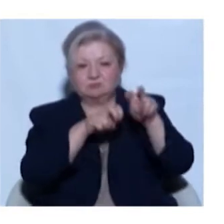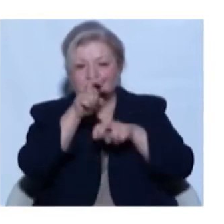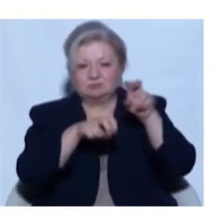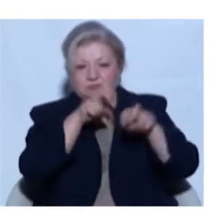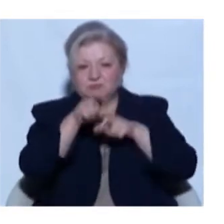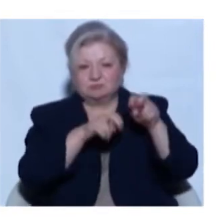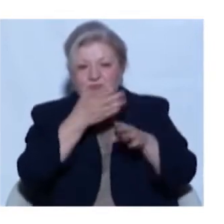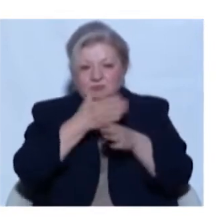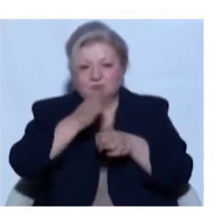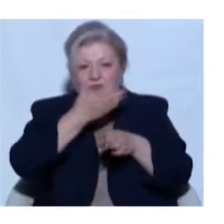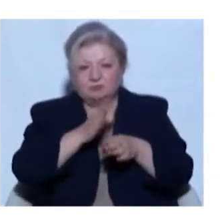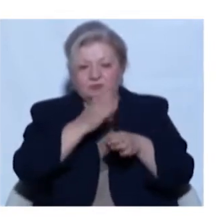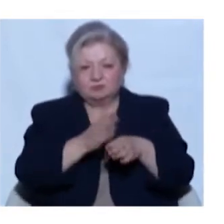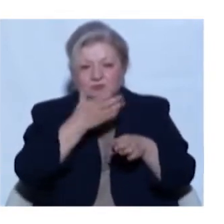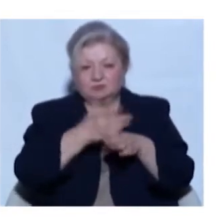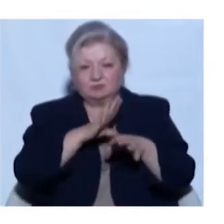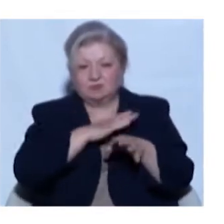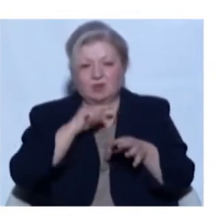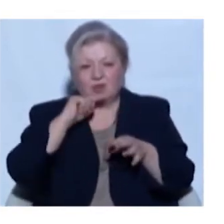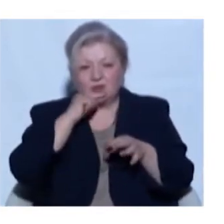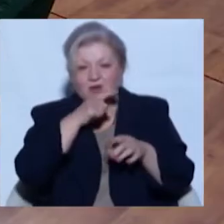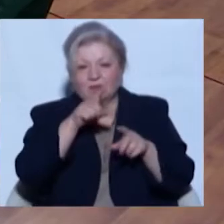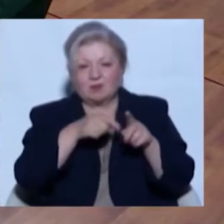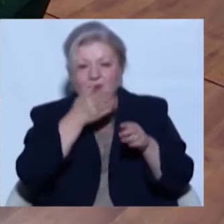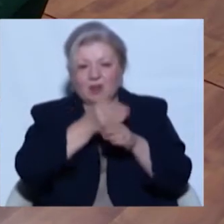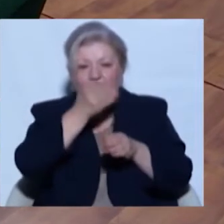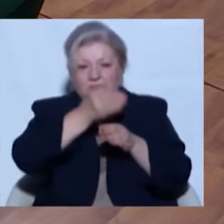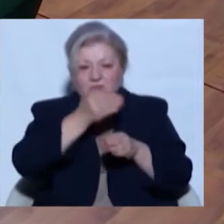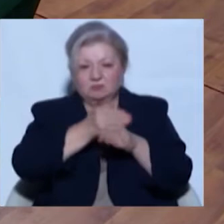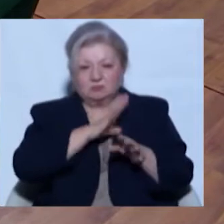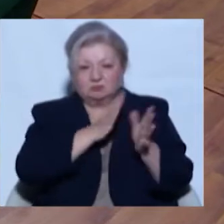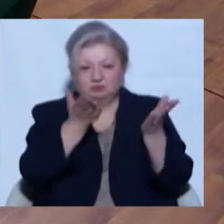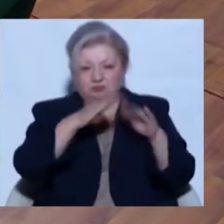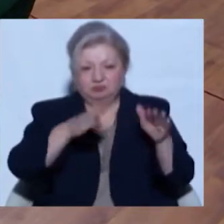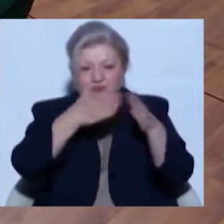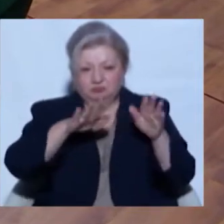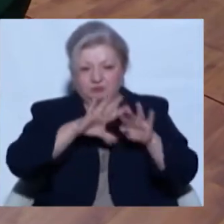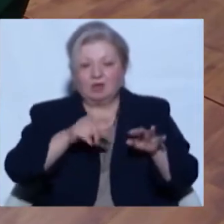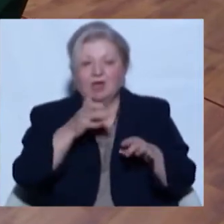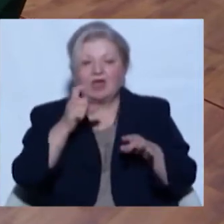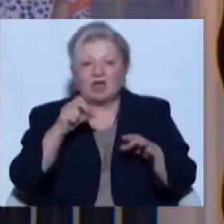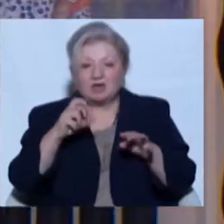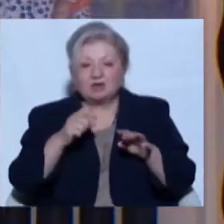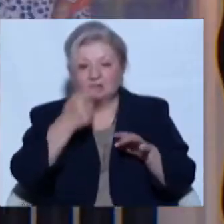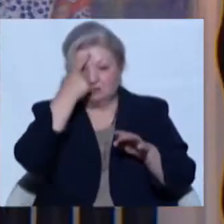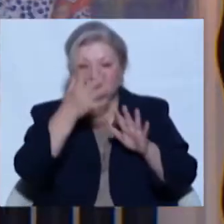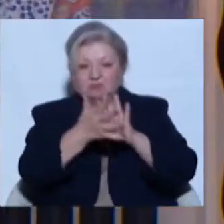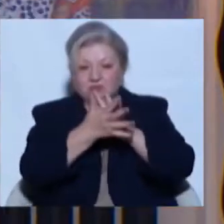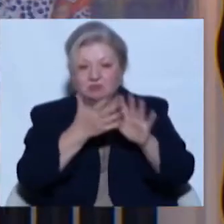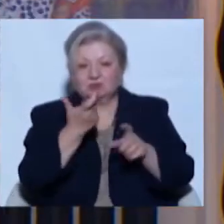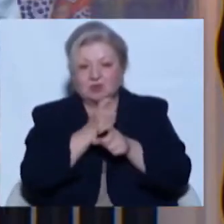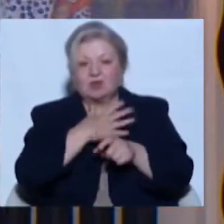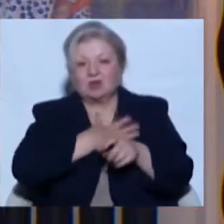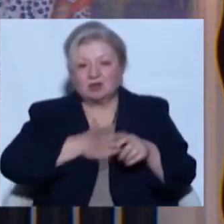წვეწვეთობით ისაცლებდა და მის ეკონომიკას ნაბიჯ-ნაბი ჯანგრევდა. ერეკლე ამას ხვდება და ძალიანაც განიცდის და